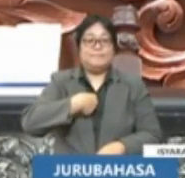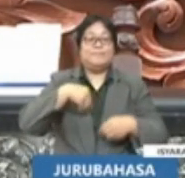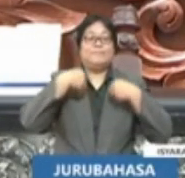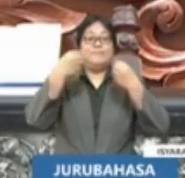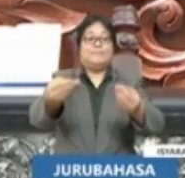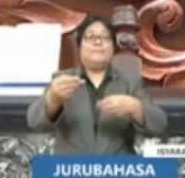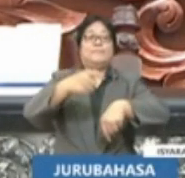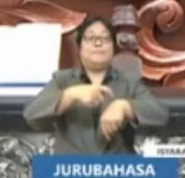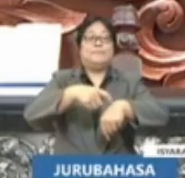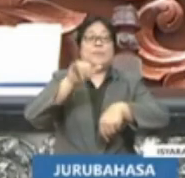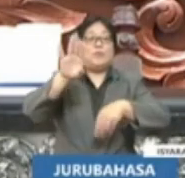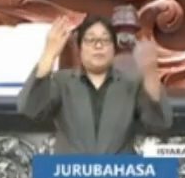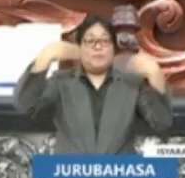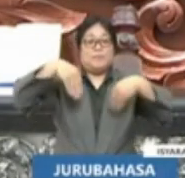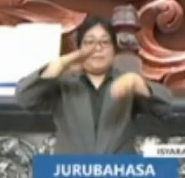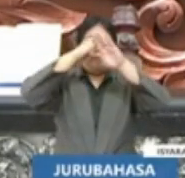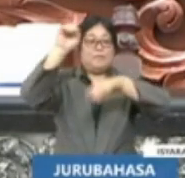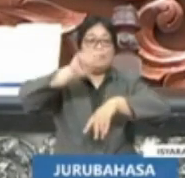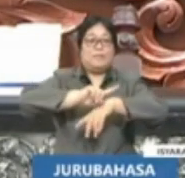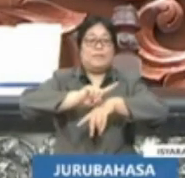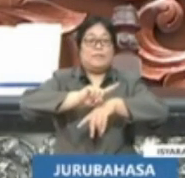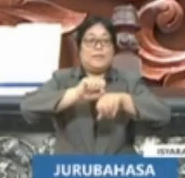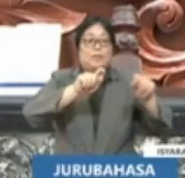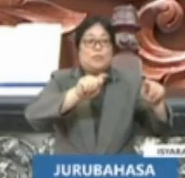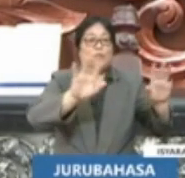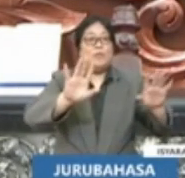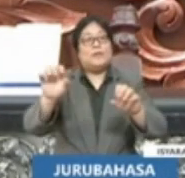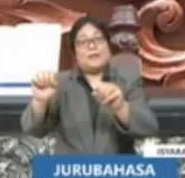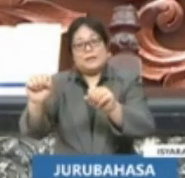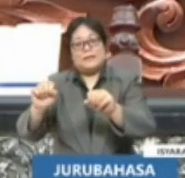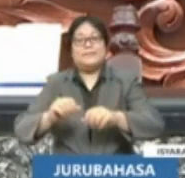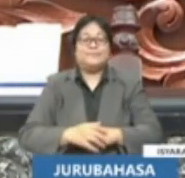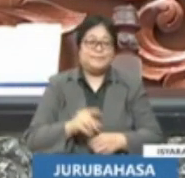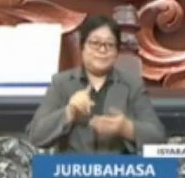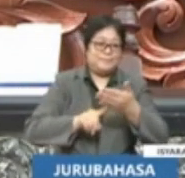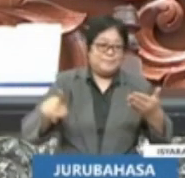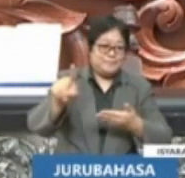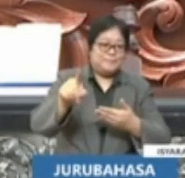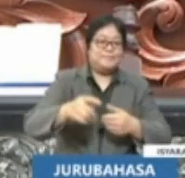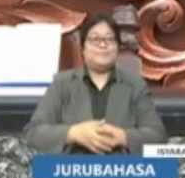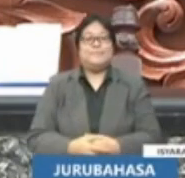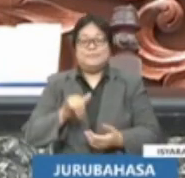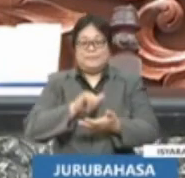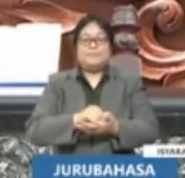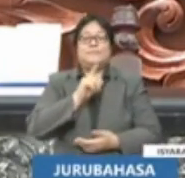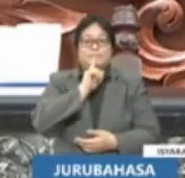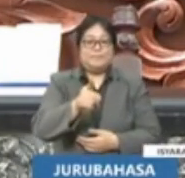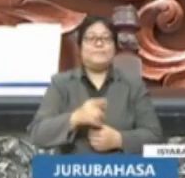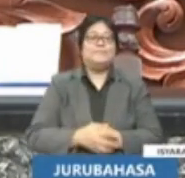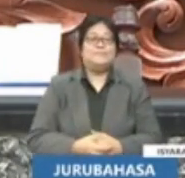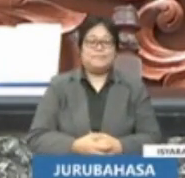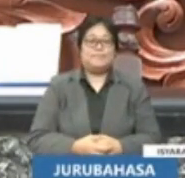memberi masa kepada Yang Berhormat Pekan sehingga Sabtu, sehingga Selasa minggu hadapan. Itu sebenarnya yang